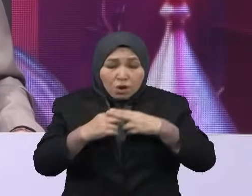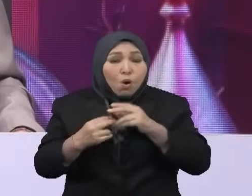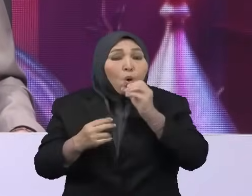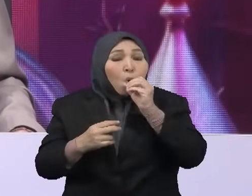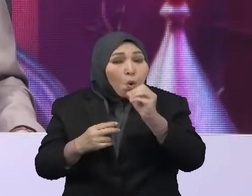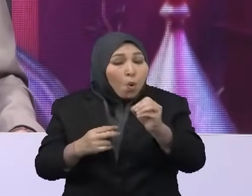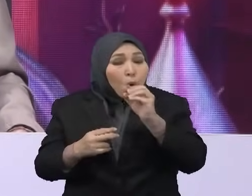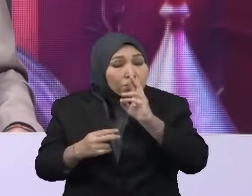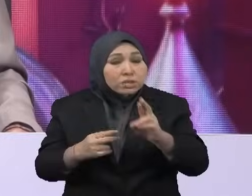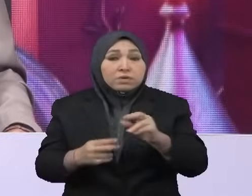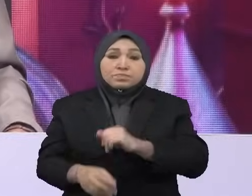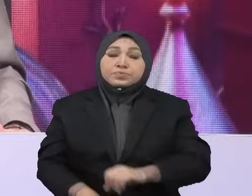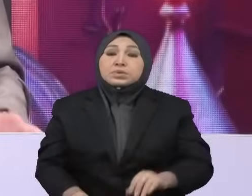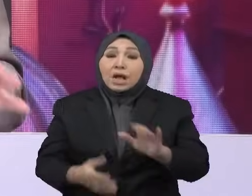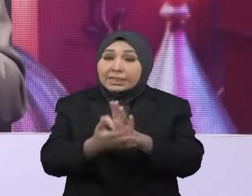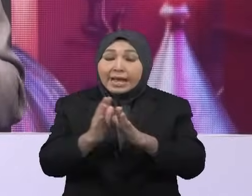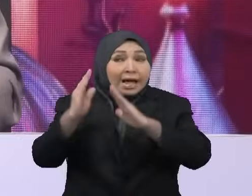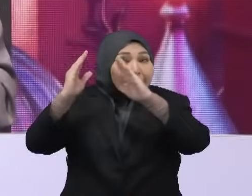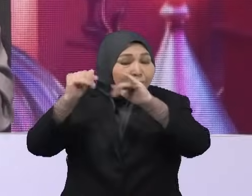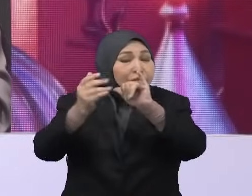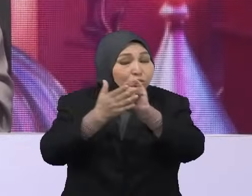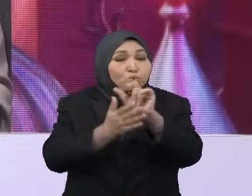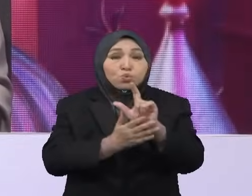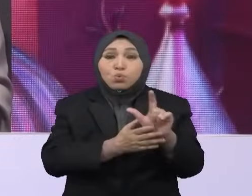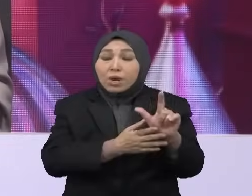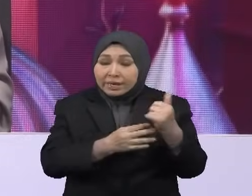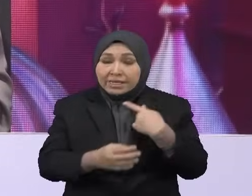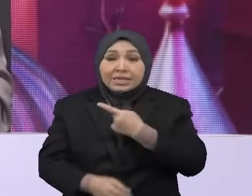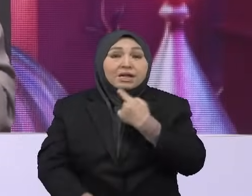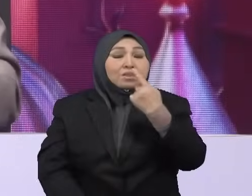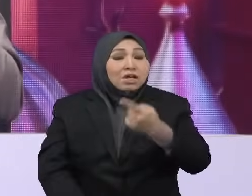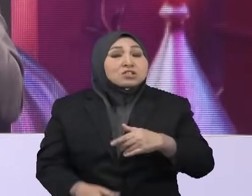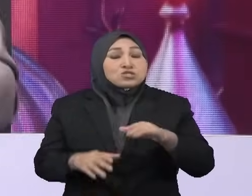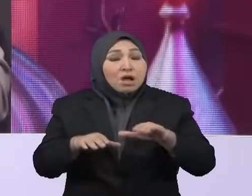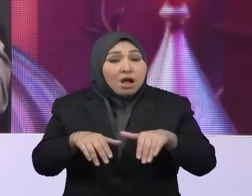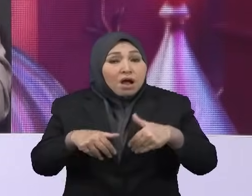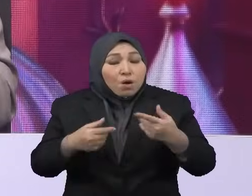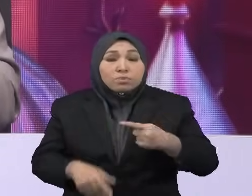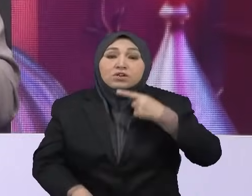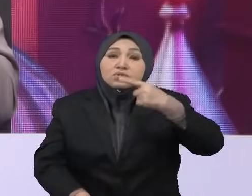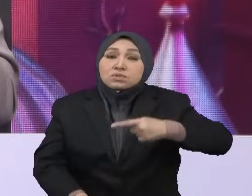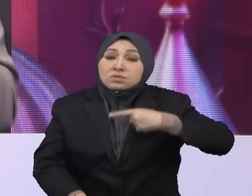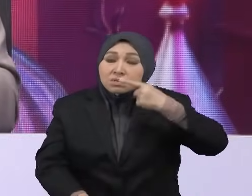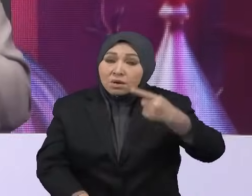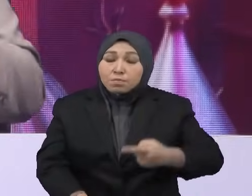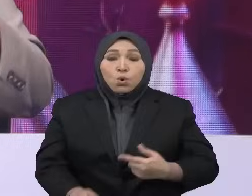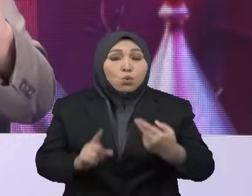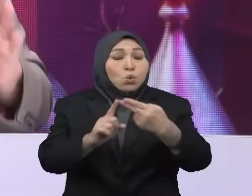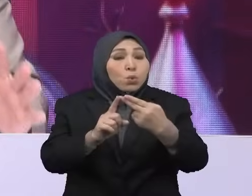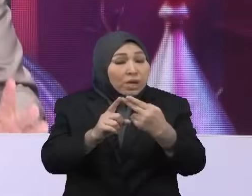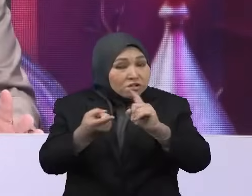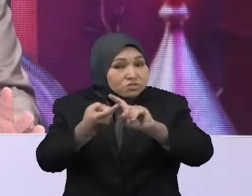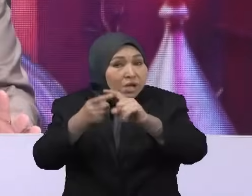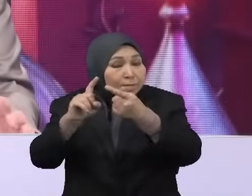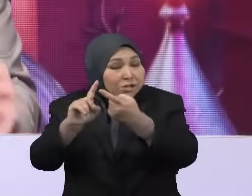yang betul ataupun yang tulen. Mudah-mudahan itulah kita kata sebagaimana yang disebut huruf yang sahabat-sahabat